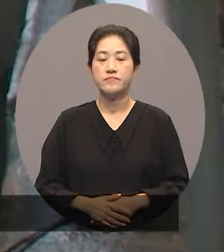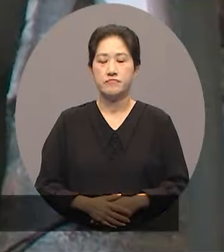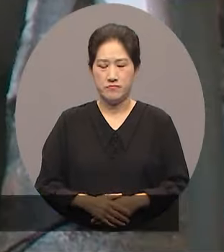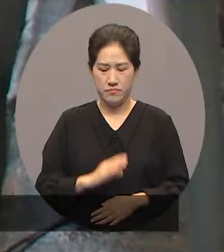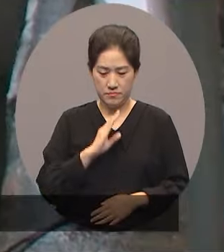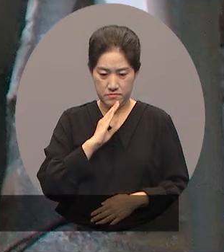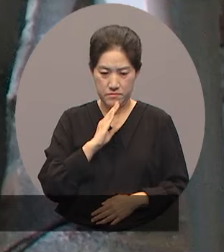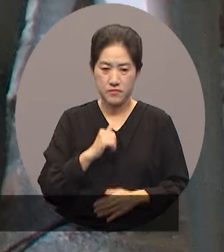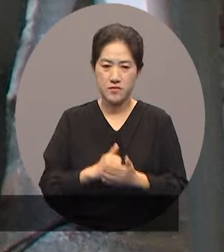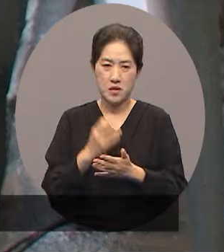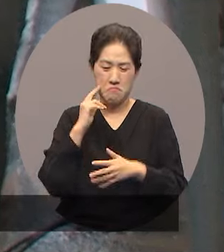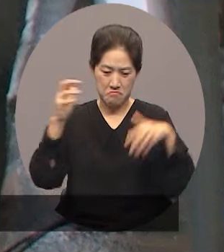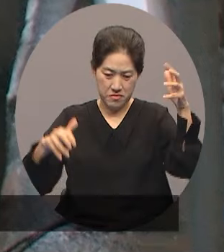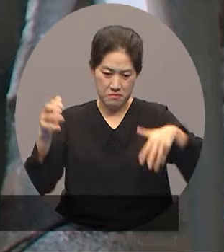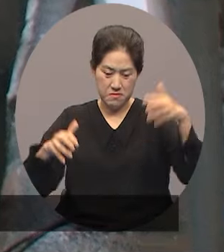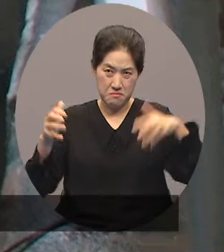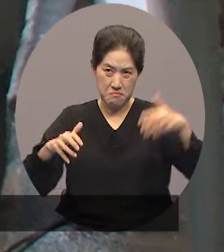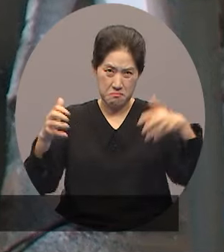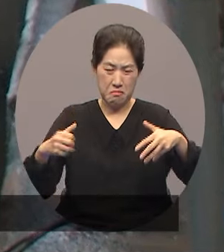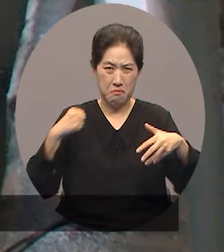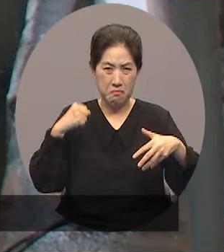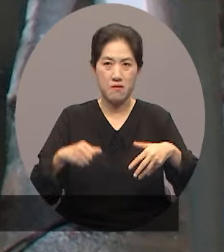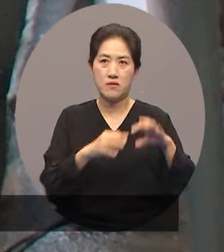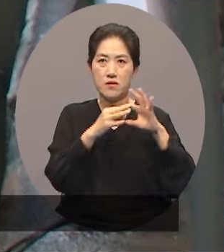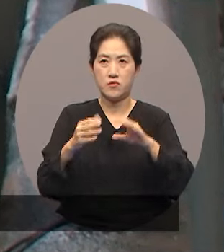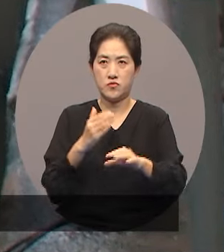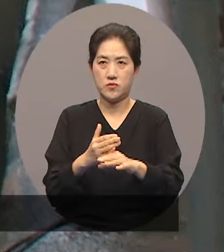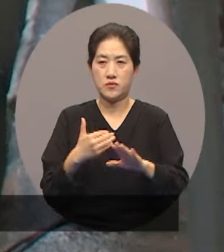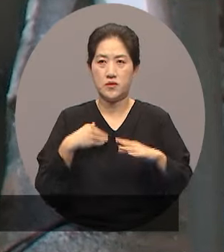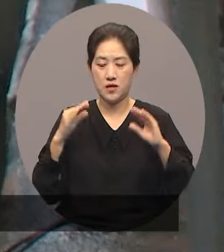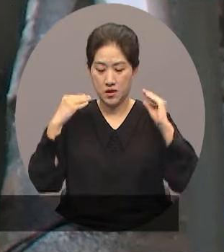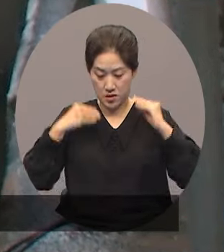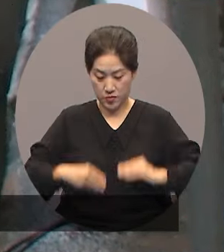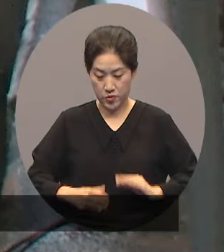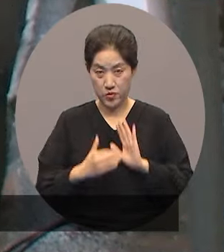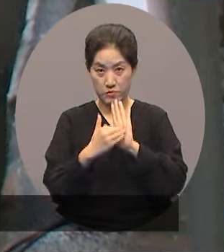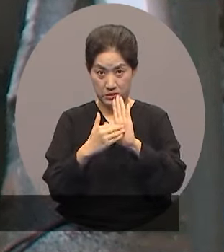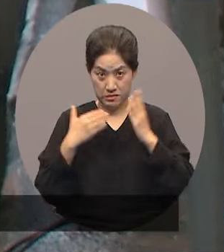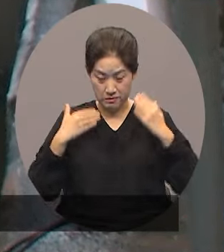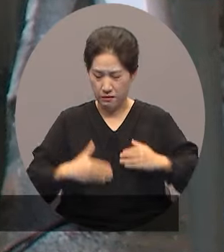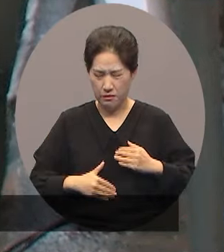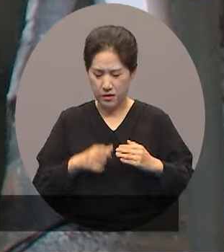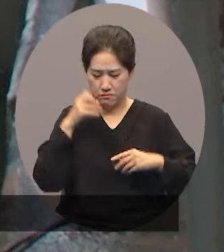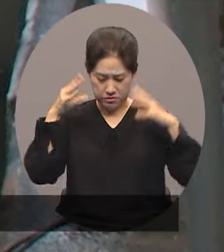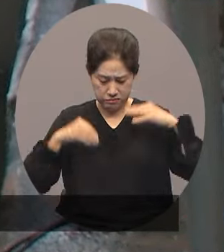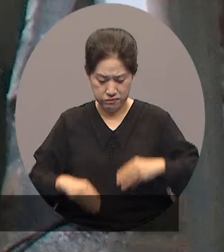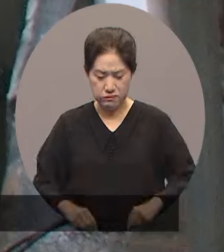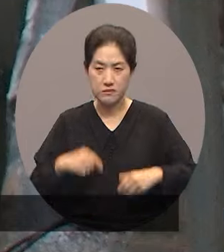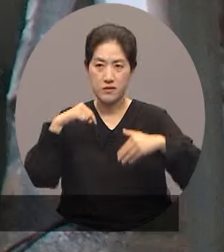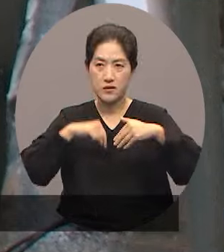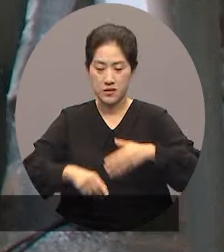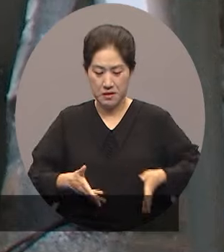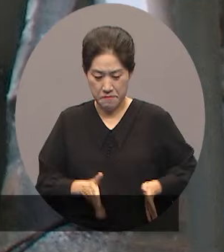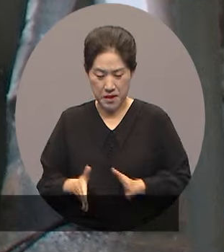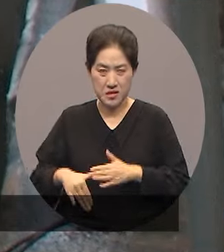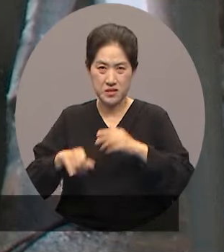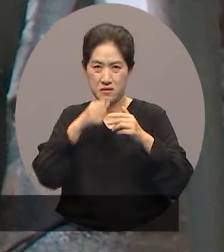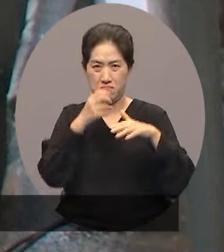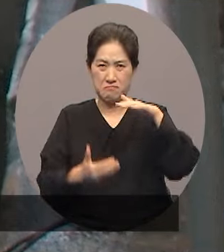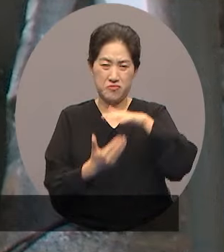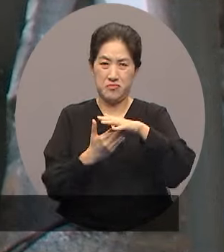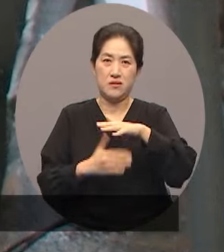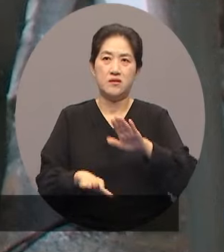네, 그렇습니다. 굵은 빗줄기가 멈추지 않고 있습니다. 제가 우비를 입고 있는데도 빗물이 계속 들어오고 하이는 흠뻑 젖을